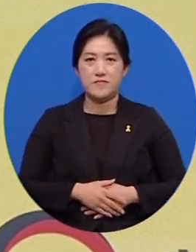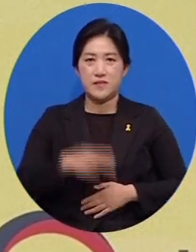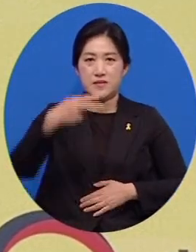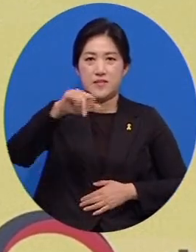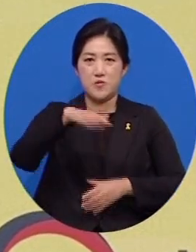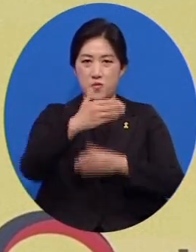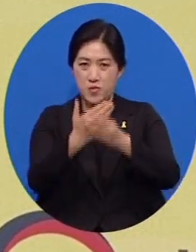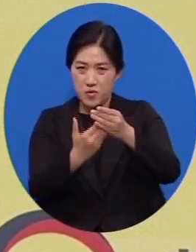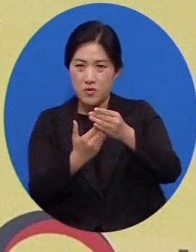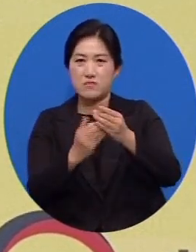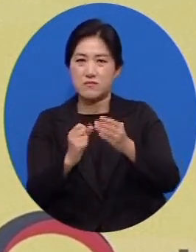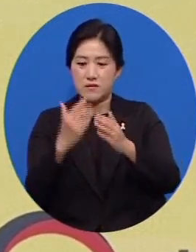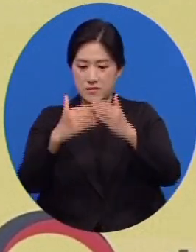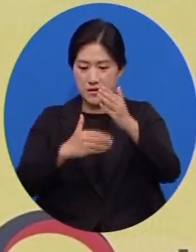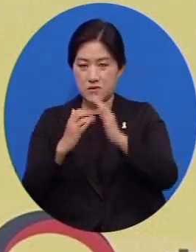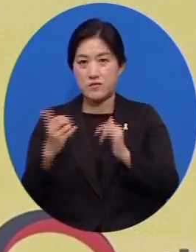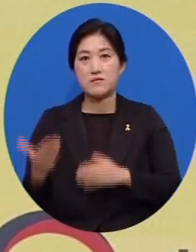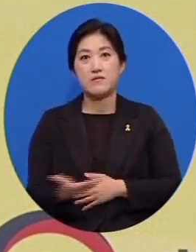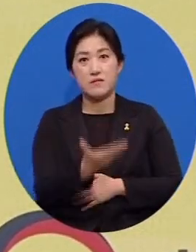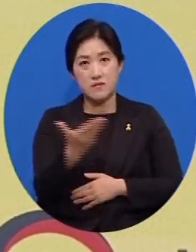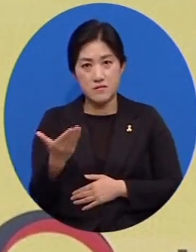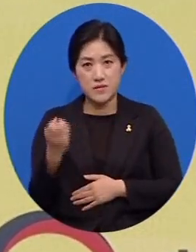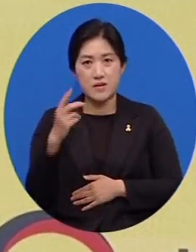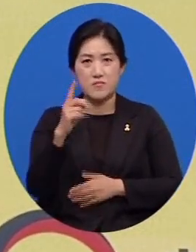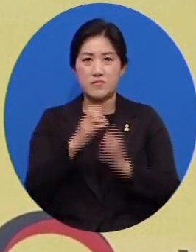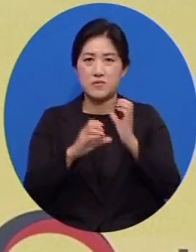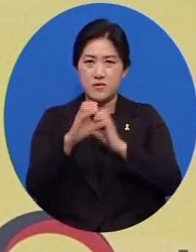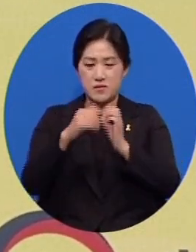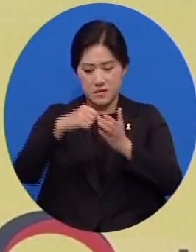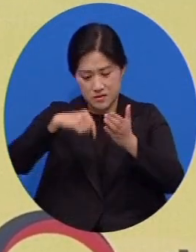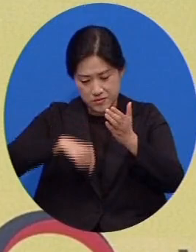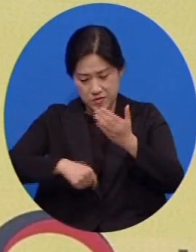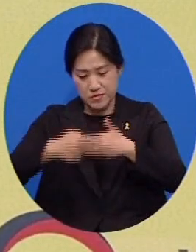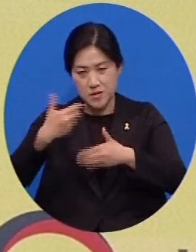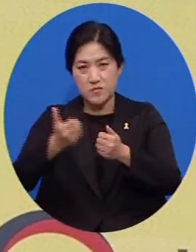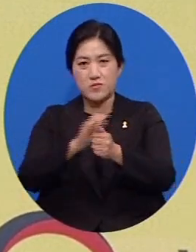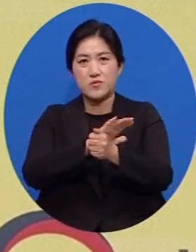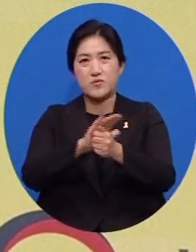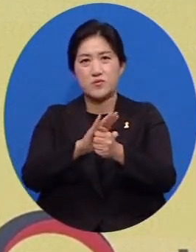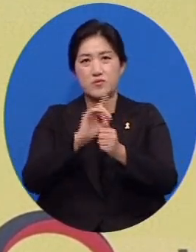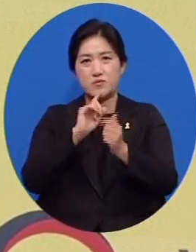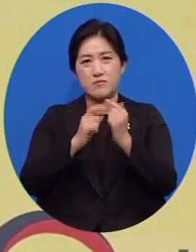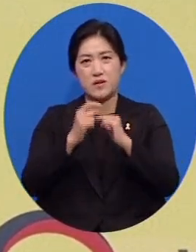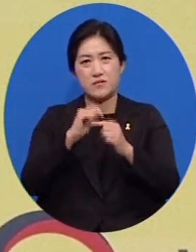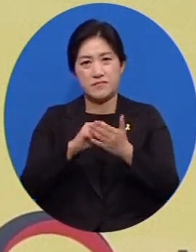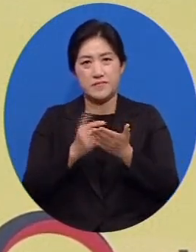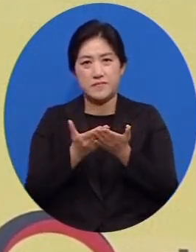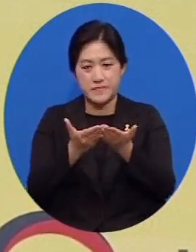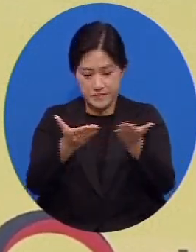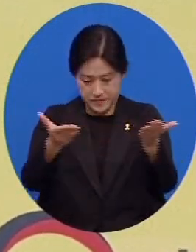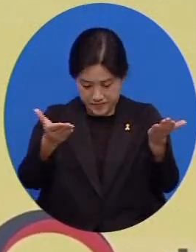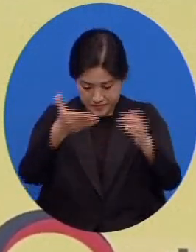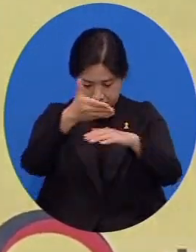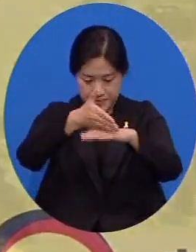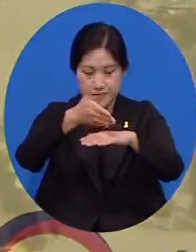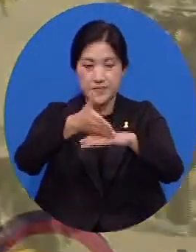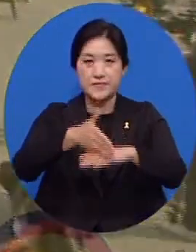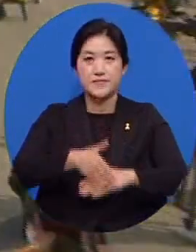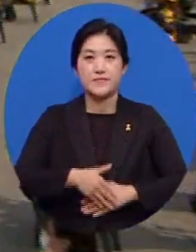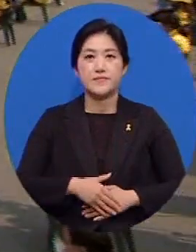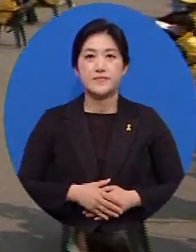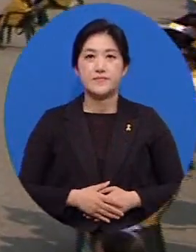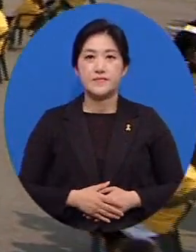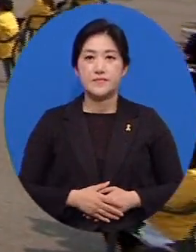세월호 유가족 여러분들께 다시 한번 깊은 위로의 마음을 전합니다. 고맙습니다.